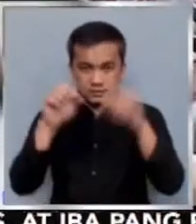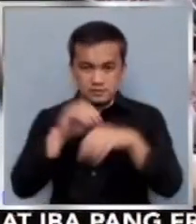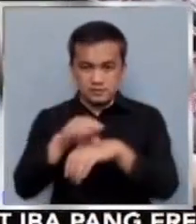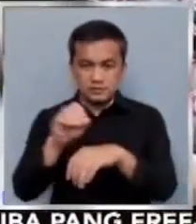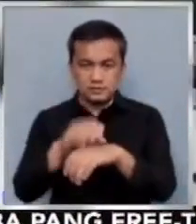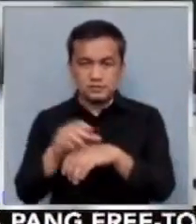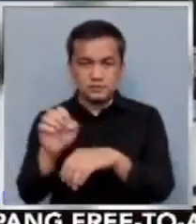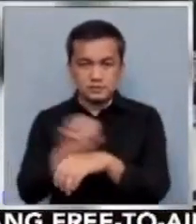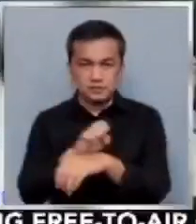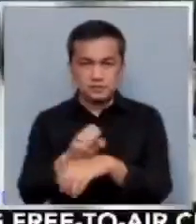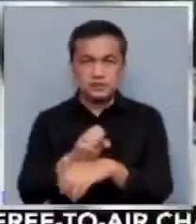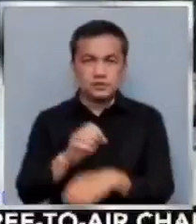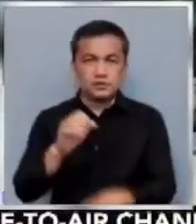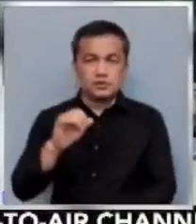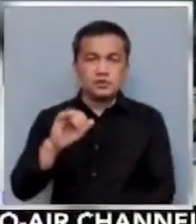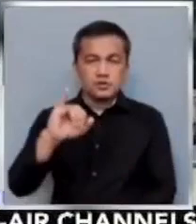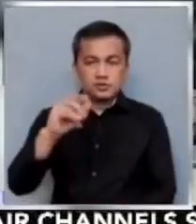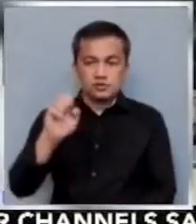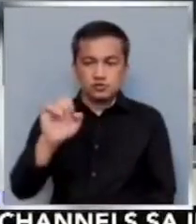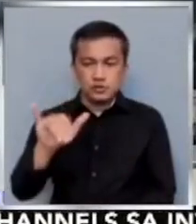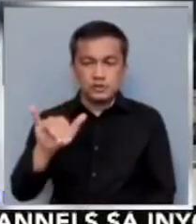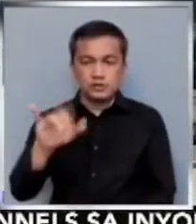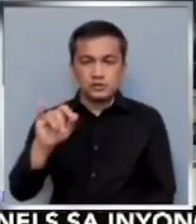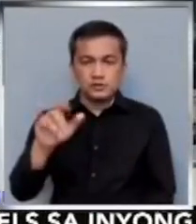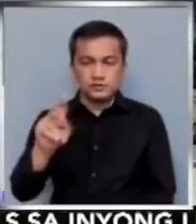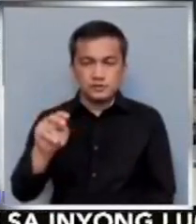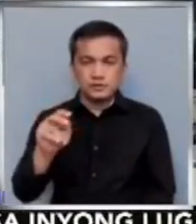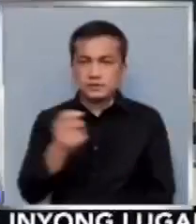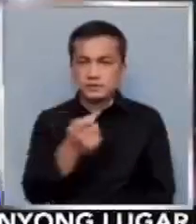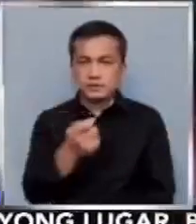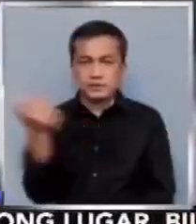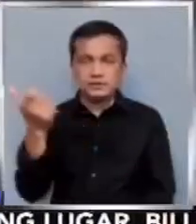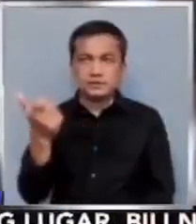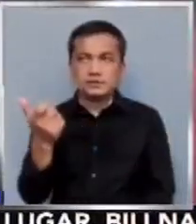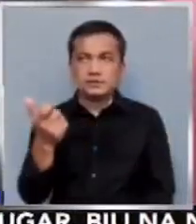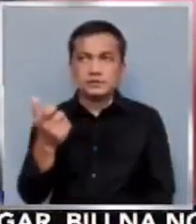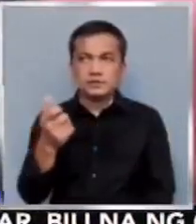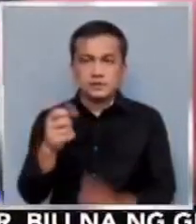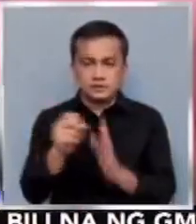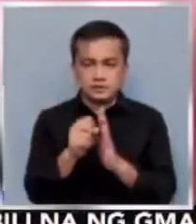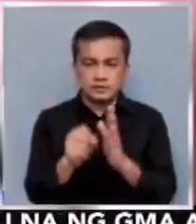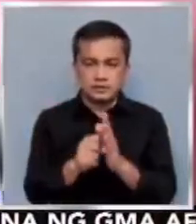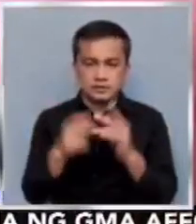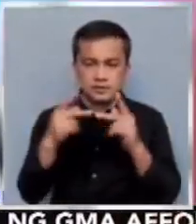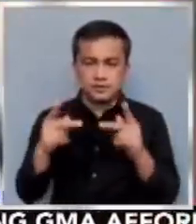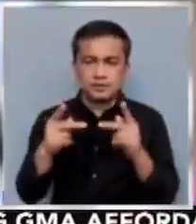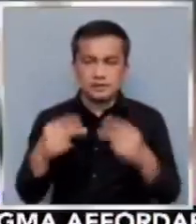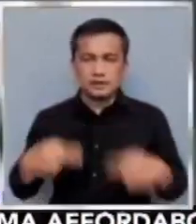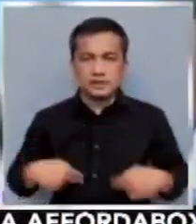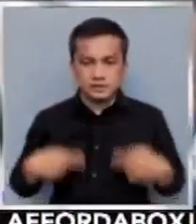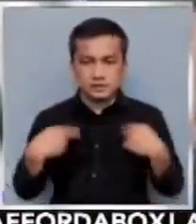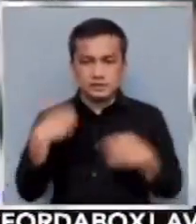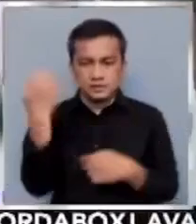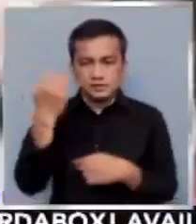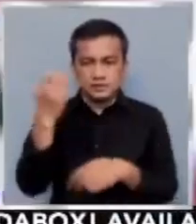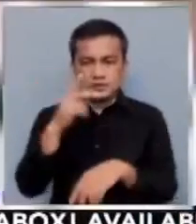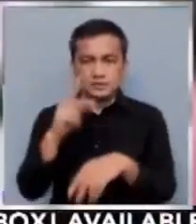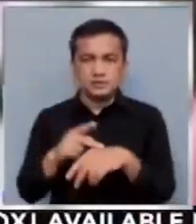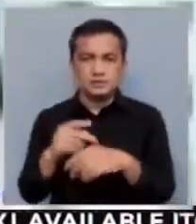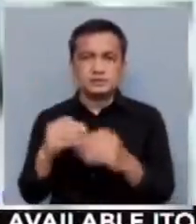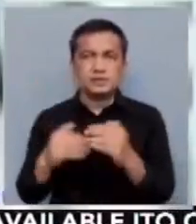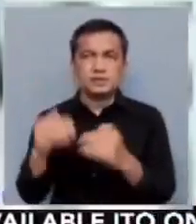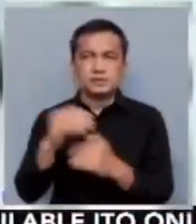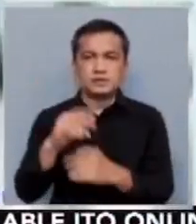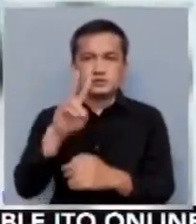Joey Concepcion na i-lift o tanggalin na ang State of Public Health Emergency sa Pilipinas na mahigit 2 taon nang